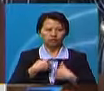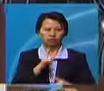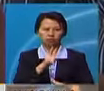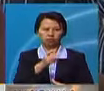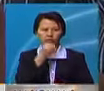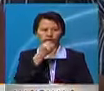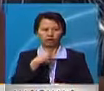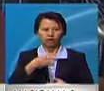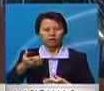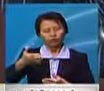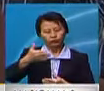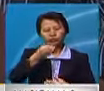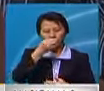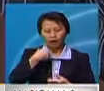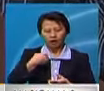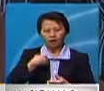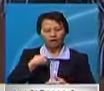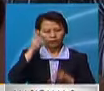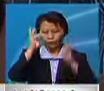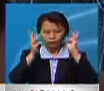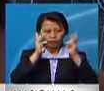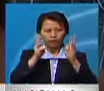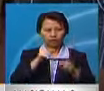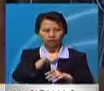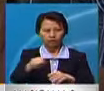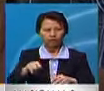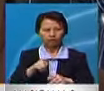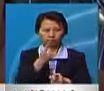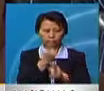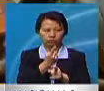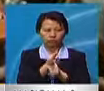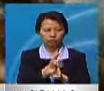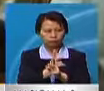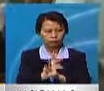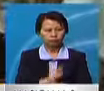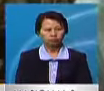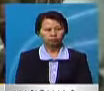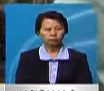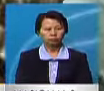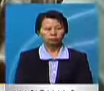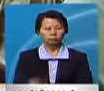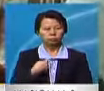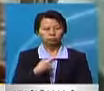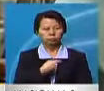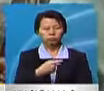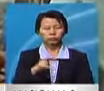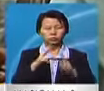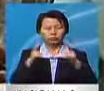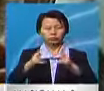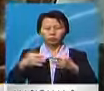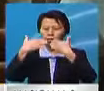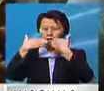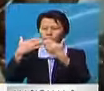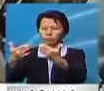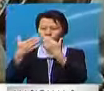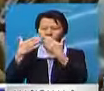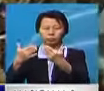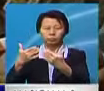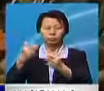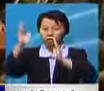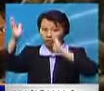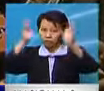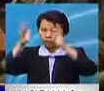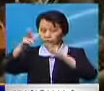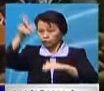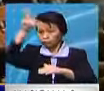saya fish apa semua memang ada, dia bilang. Dia orang kaya, seorang betul-betul, dia bilang. We really appreciate what have the Tang, the